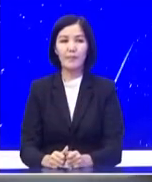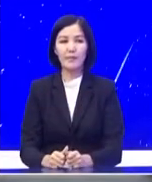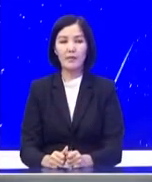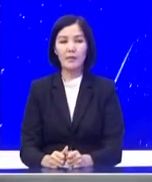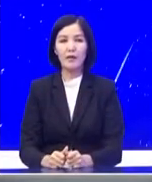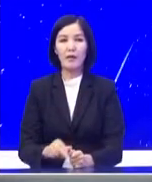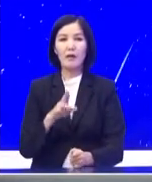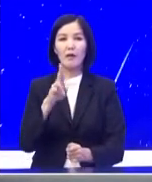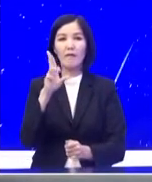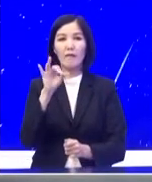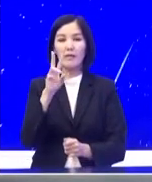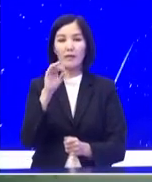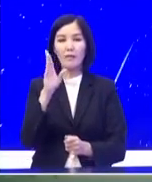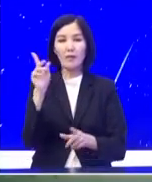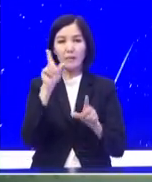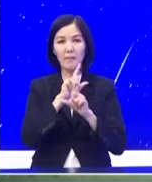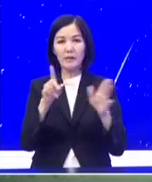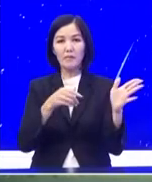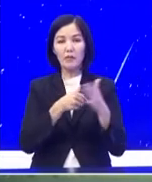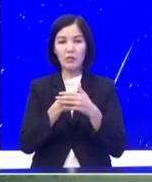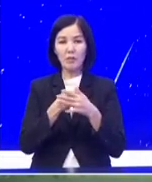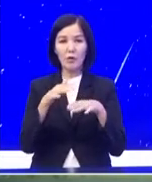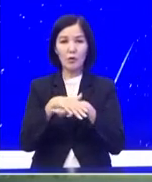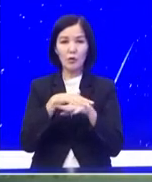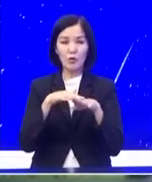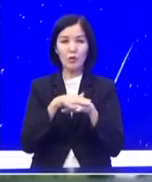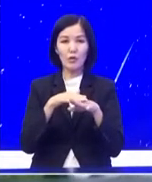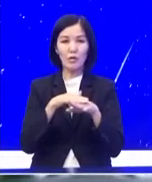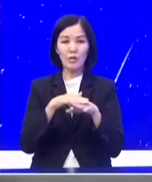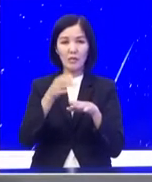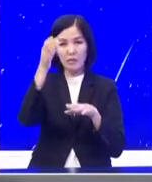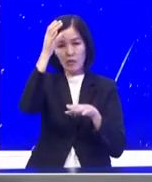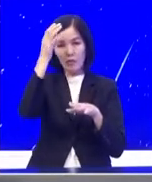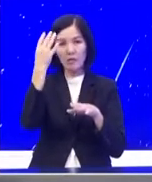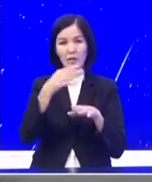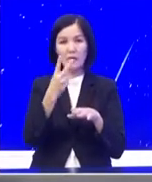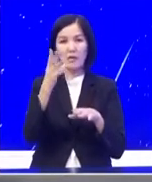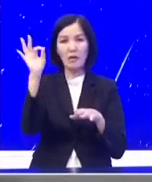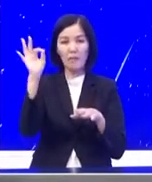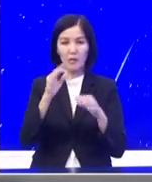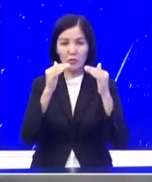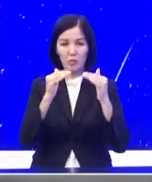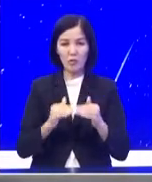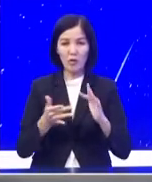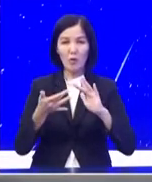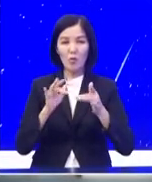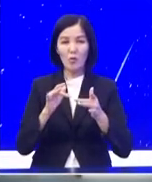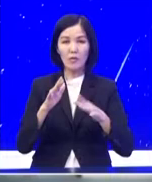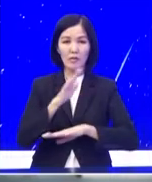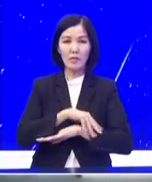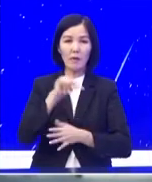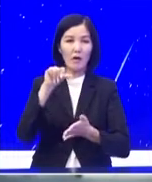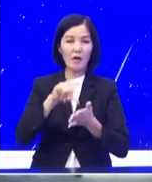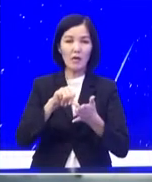Гватемалада коронавирус салдарынан мектептер жабық. Мұндағы тұрғындардың сауатсыздық деңгейі 42% шамасында. Онлайн сабаққа қатысуға